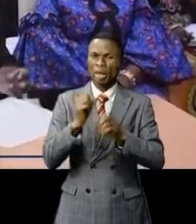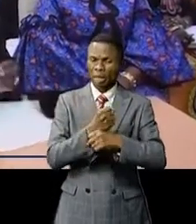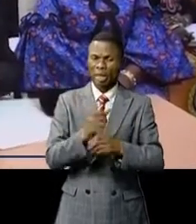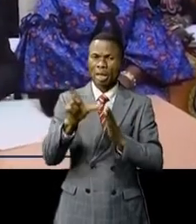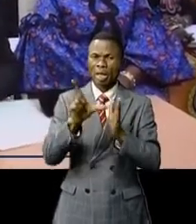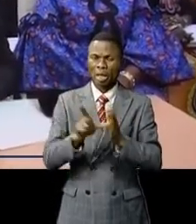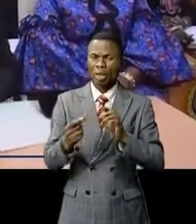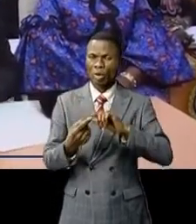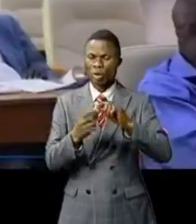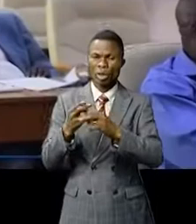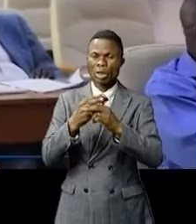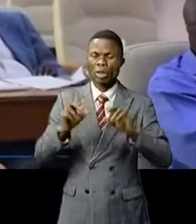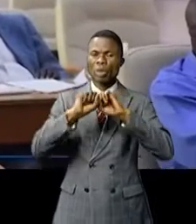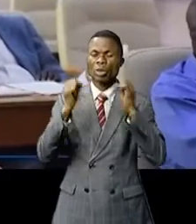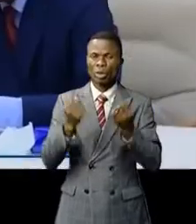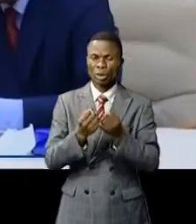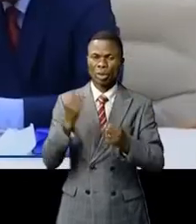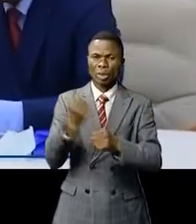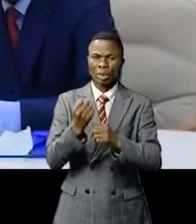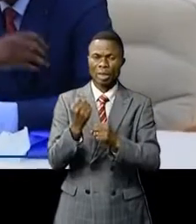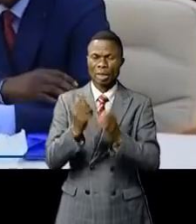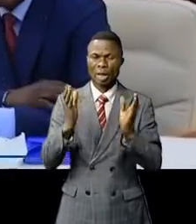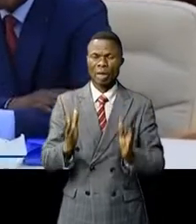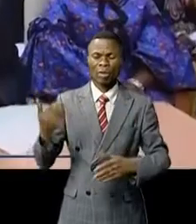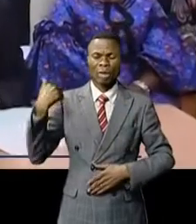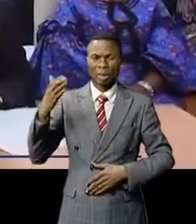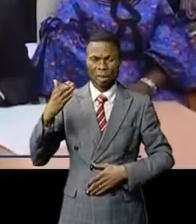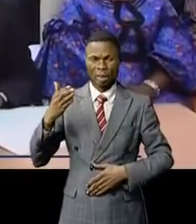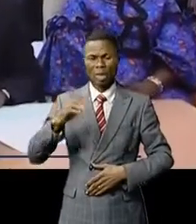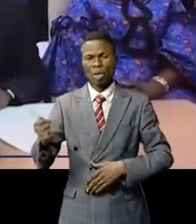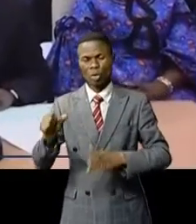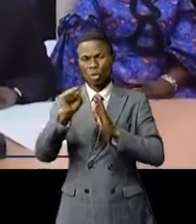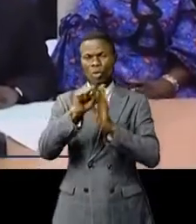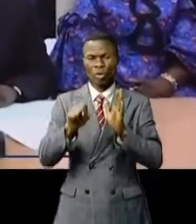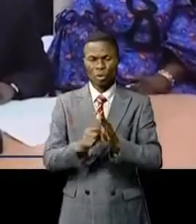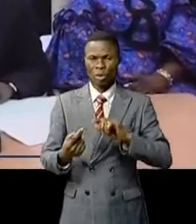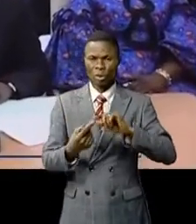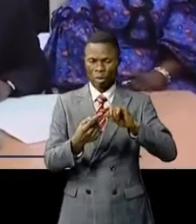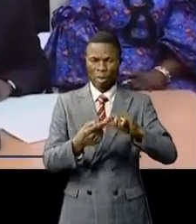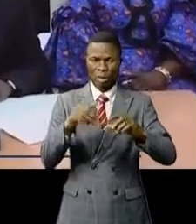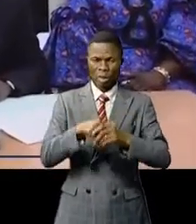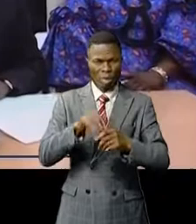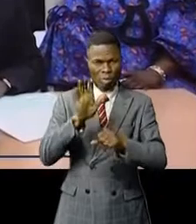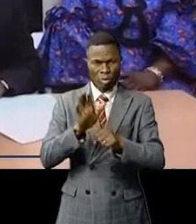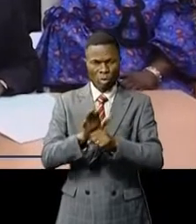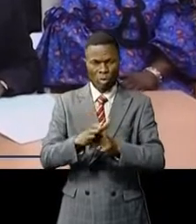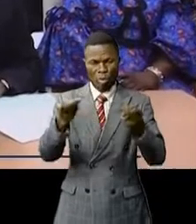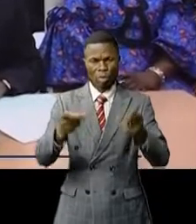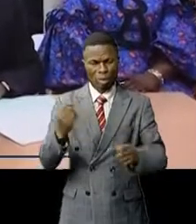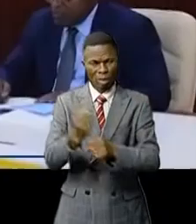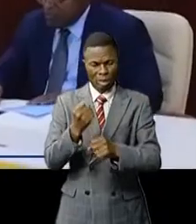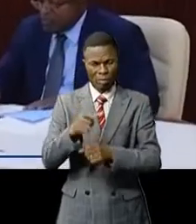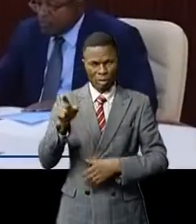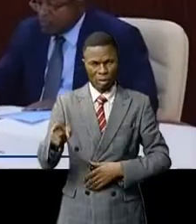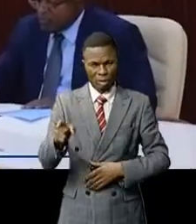spécial des sécurités sociales des agents publics de l'État sur les autres statuts particuliers dans les différents secteurs